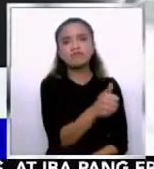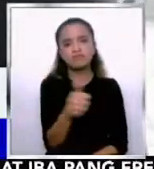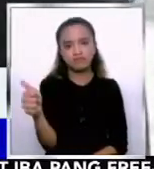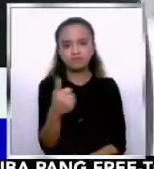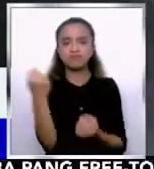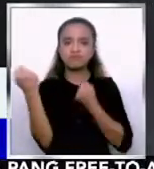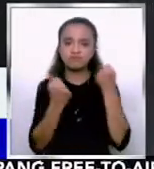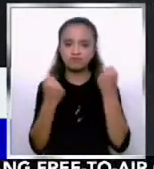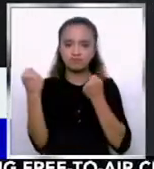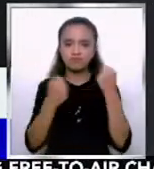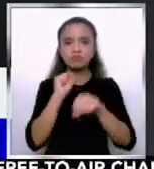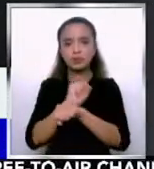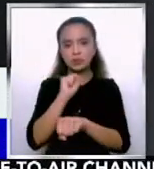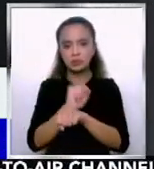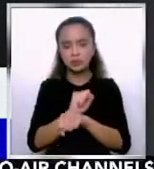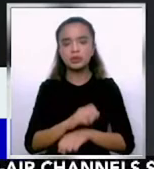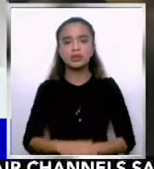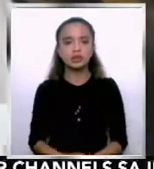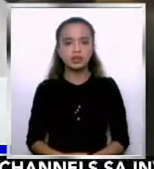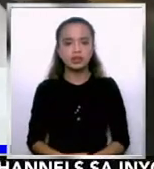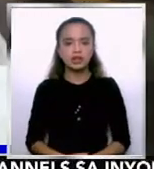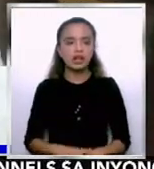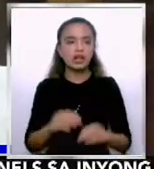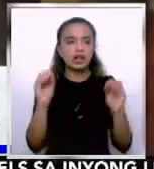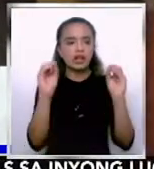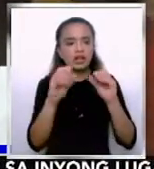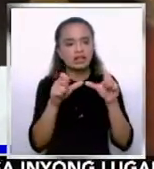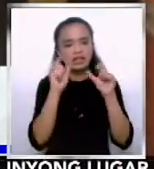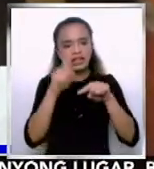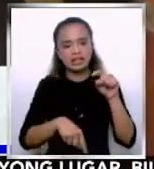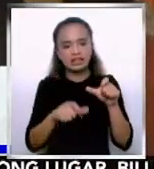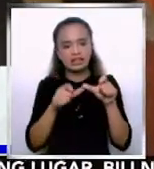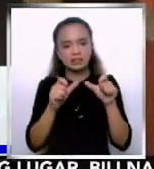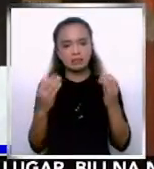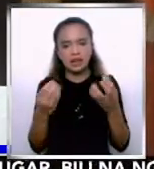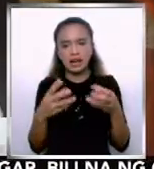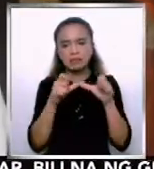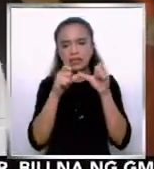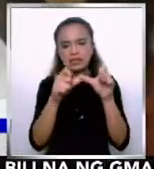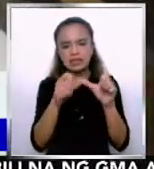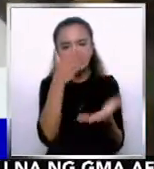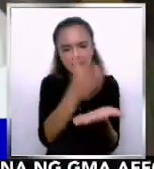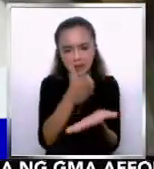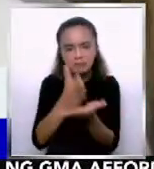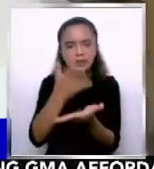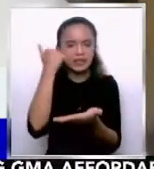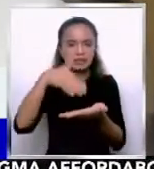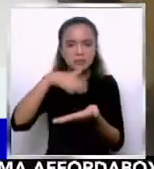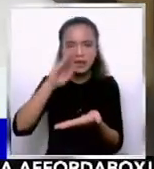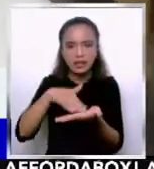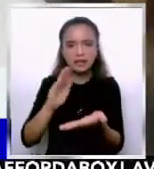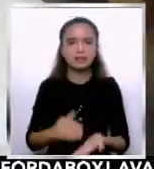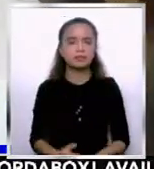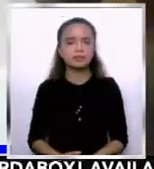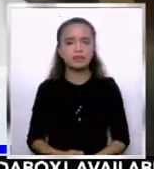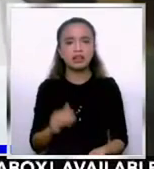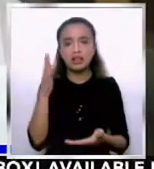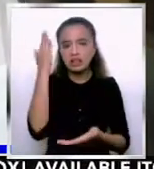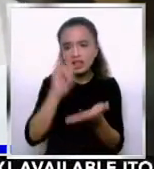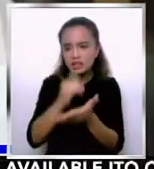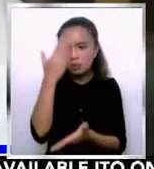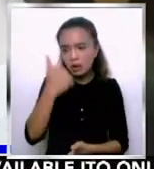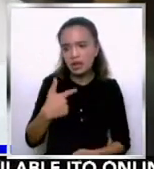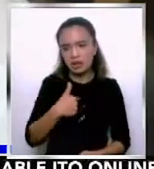nahinto dahil sa kamahalan ng konsumo namin. Eh, kumisa, kumikita lang akong 80+ 100, 150, ganun, 200. Eh ako, kung bumiyahe, alas